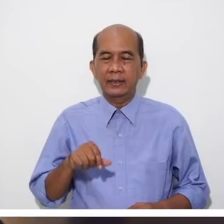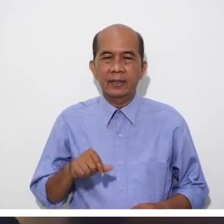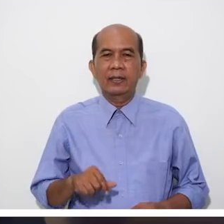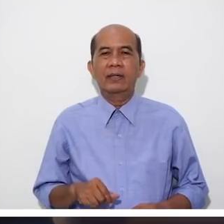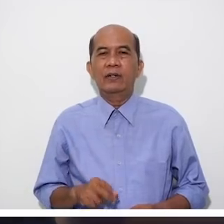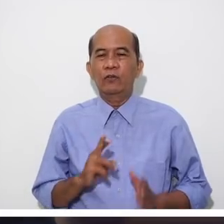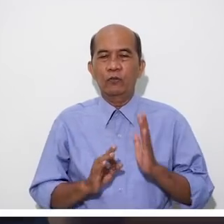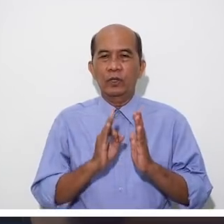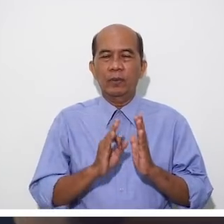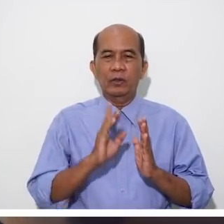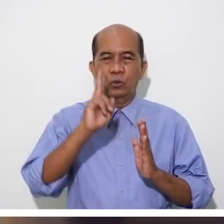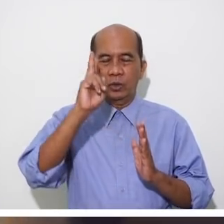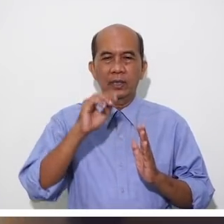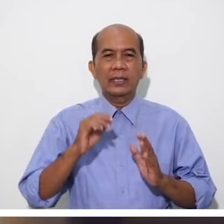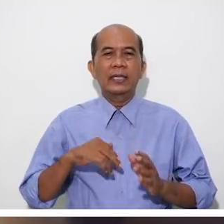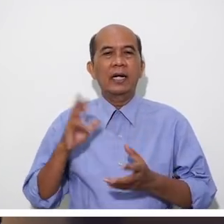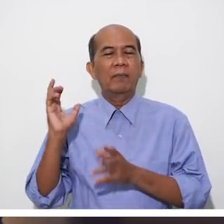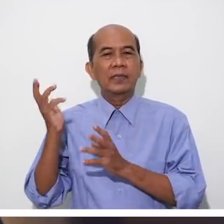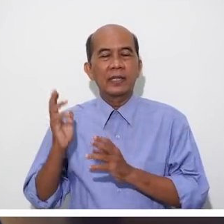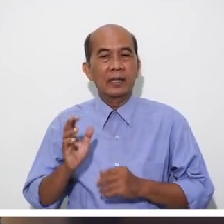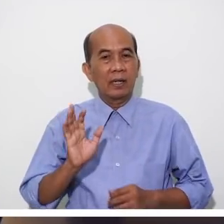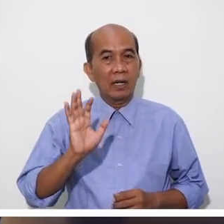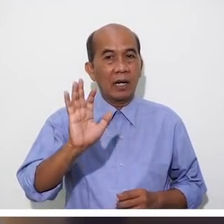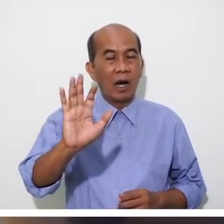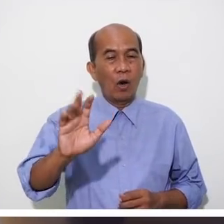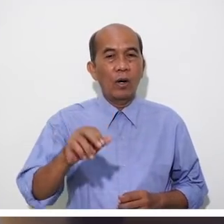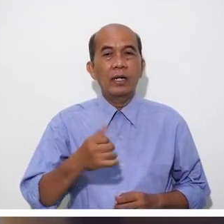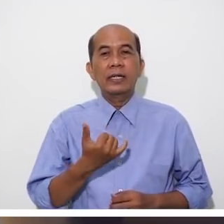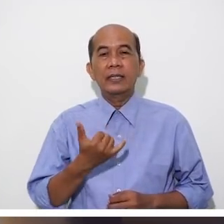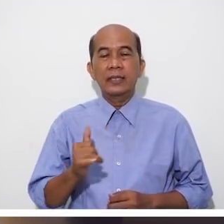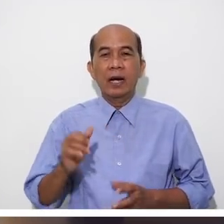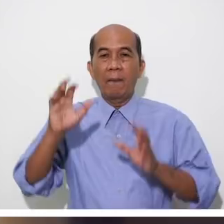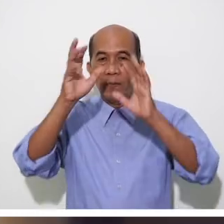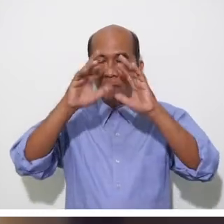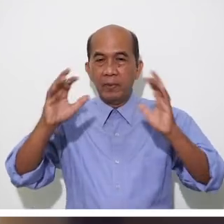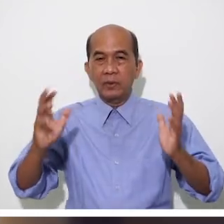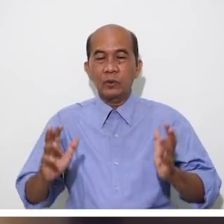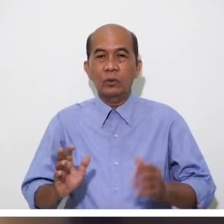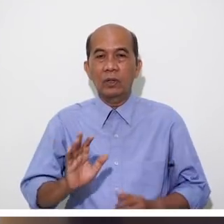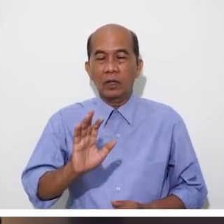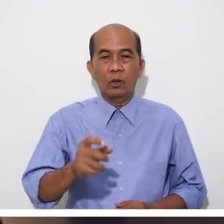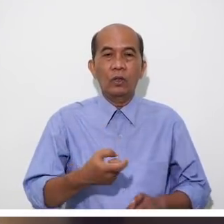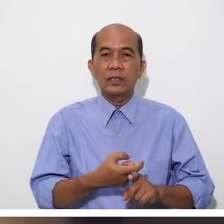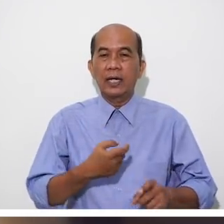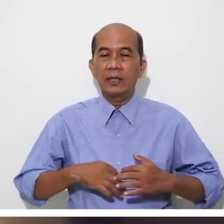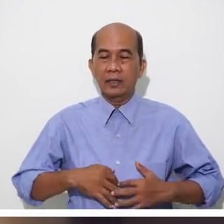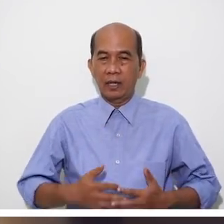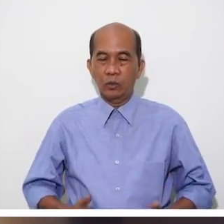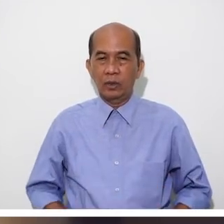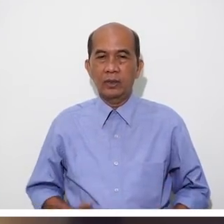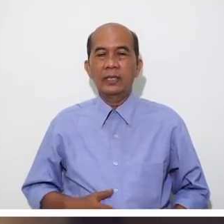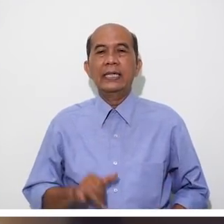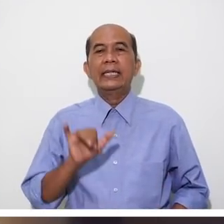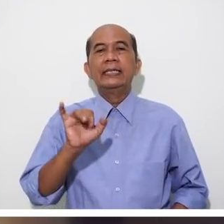Tuhan yang menjadikan engkau, yang membentuk engkau sejak dari kandungan. Yesaya